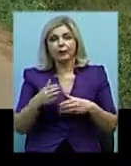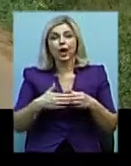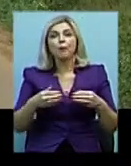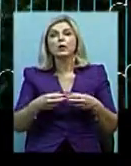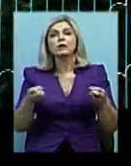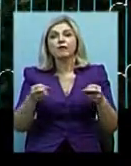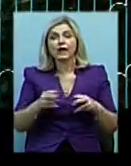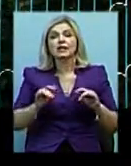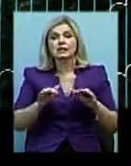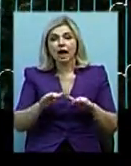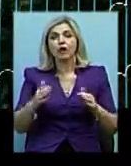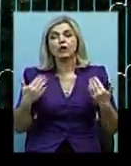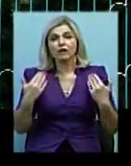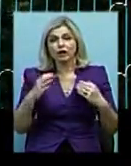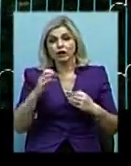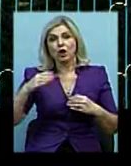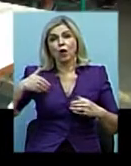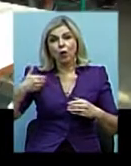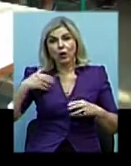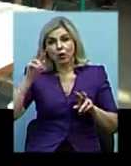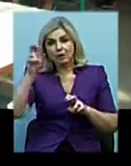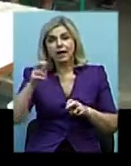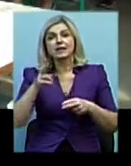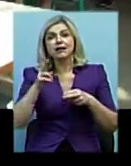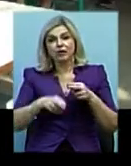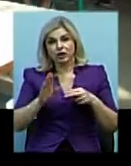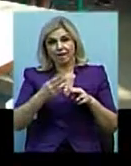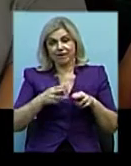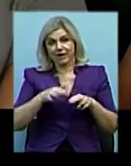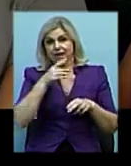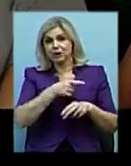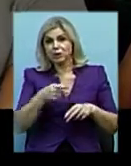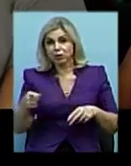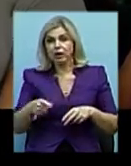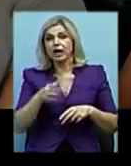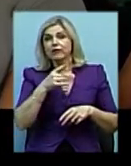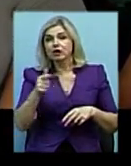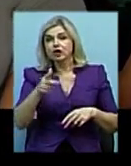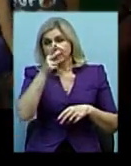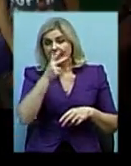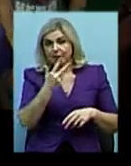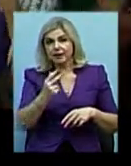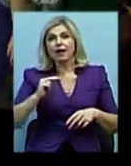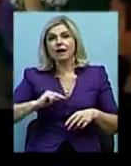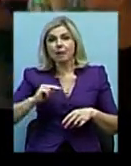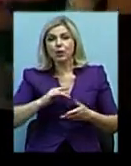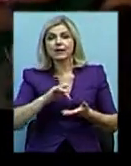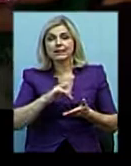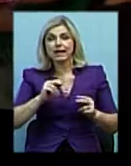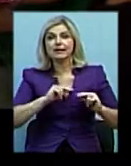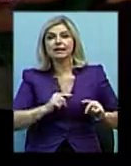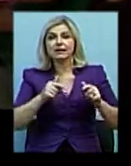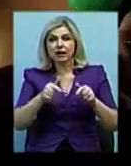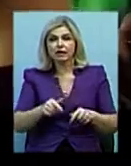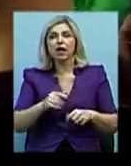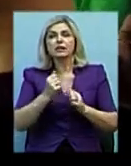захід «Відпочинок з користю» у таборі «Орлятко» завершальний у цьому сезоні. Протягом 3 місяців співробітники обласного центру зайнятості провели у миколаївських